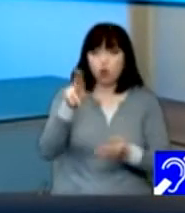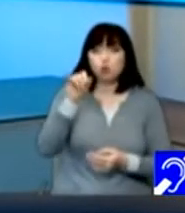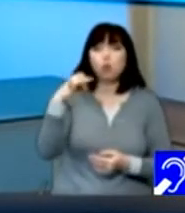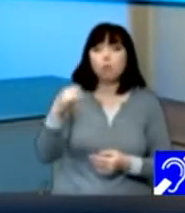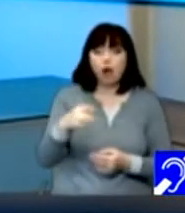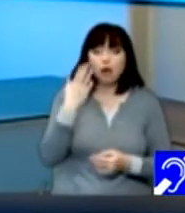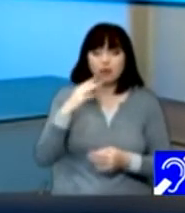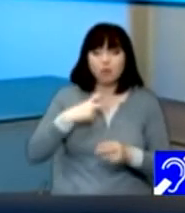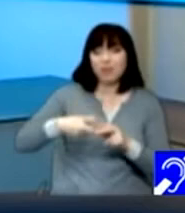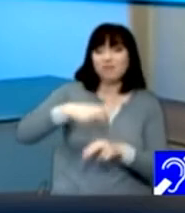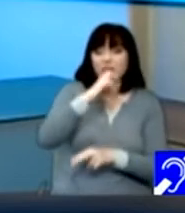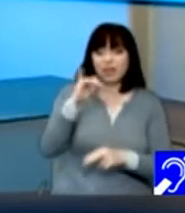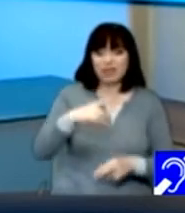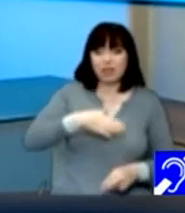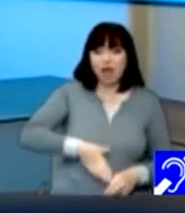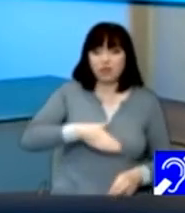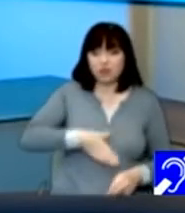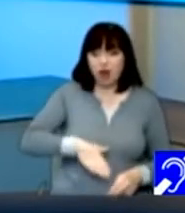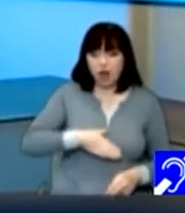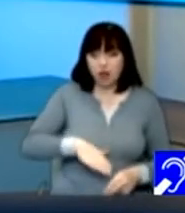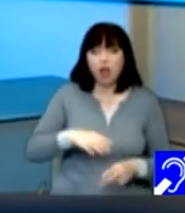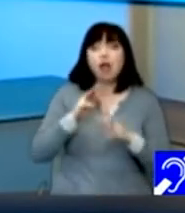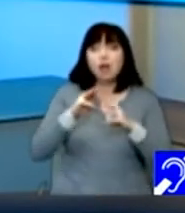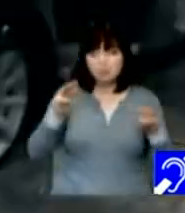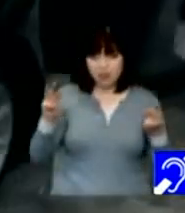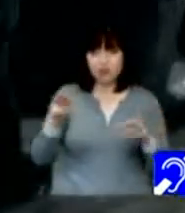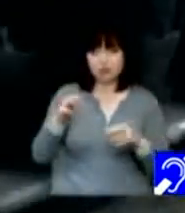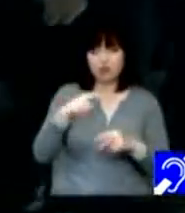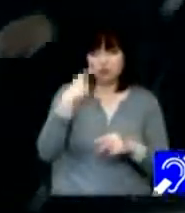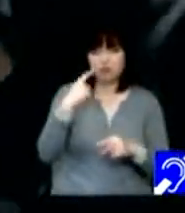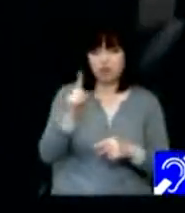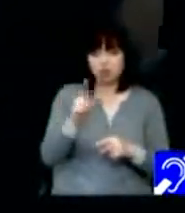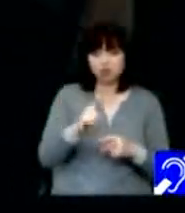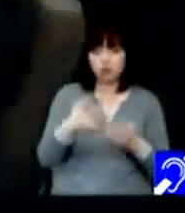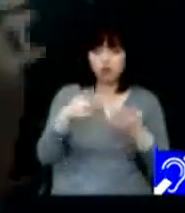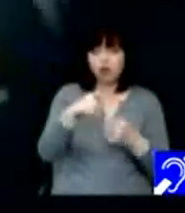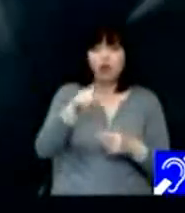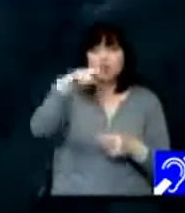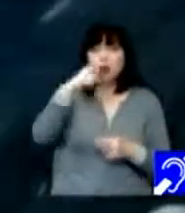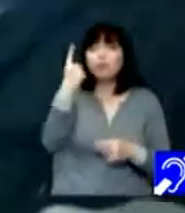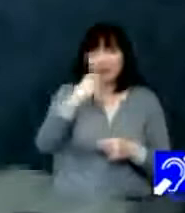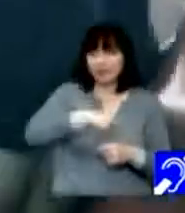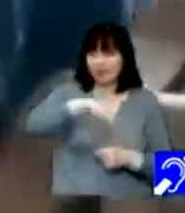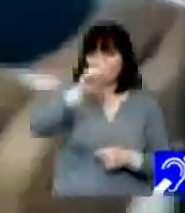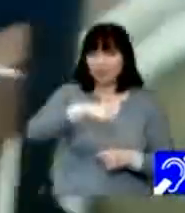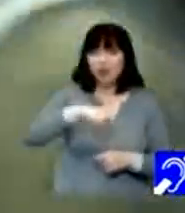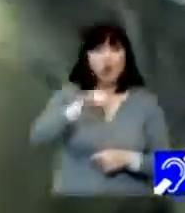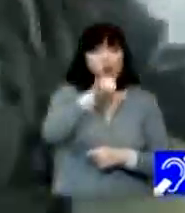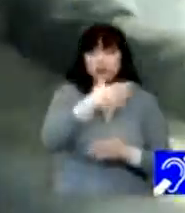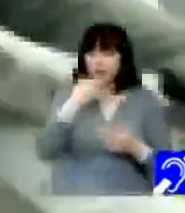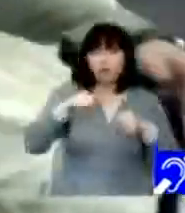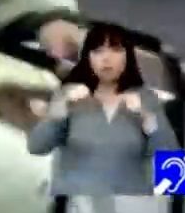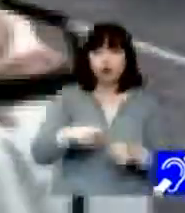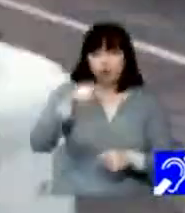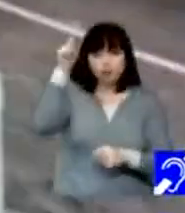fost expulzat din Australia. Ministrul de interne de la Canberra a declarat că numărul 1 al tenisului mondial nu mai are voie să intre în